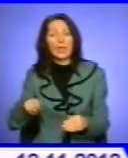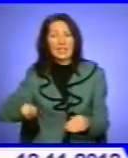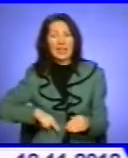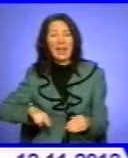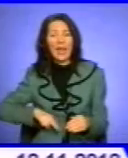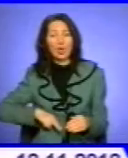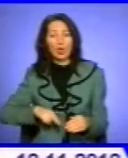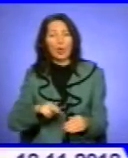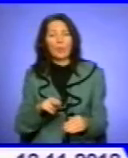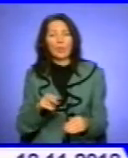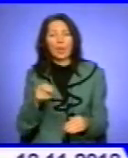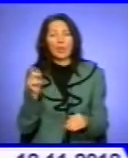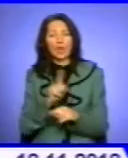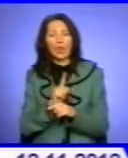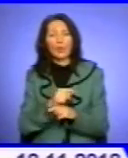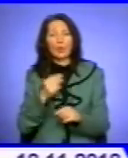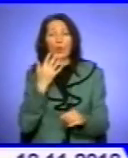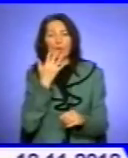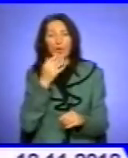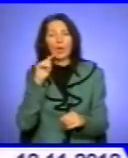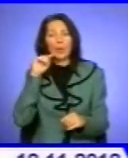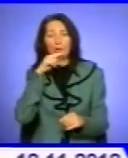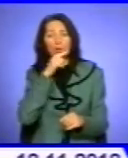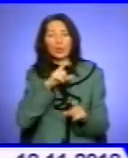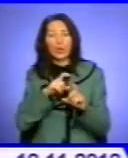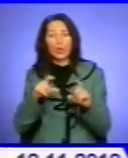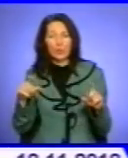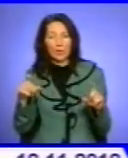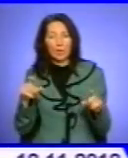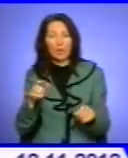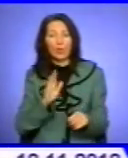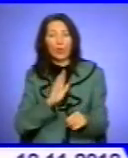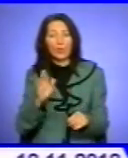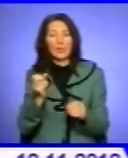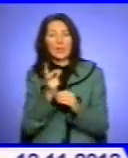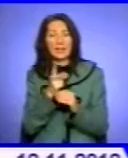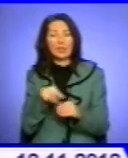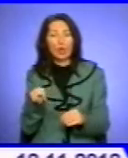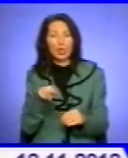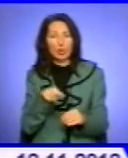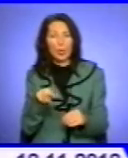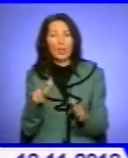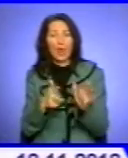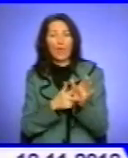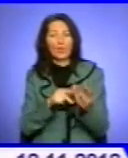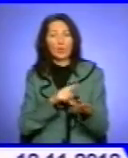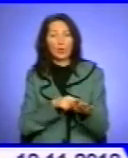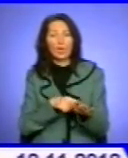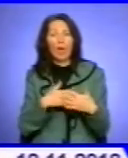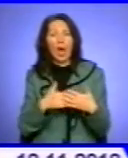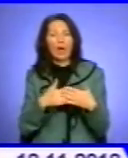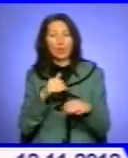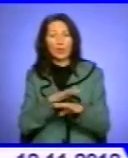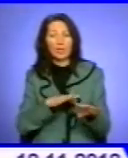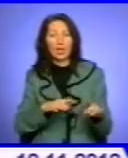Тернопільського національного економічного університету Сергієм Іллічем Юрієм відбудеться 13 листопада о 8 годині в актовій